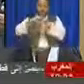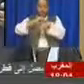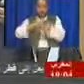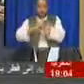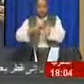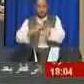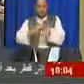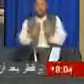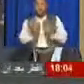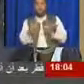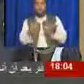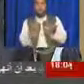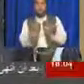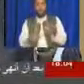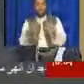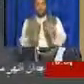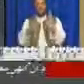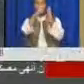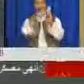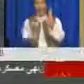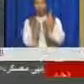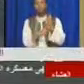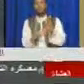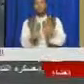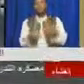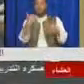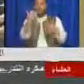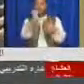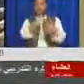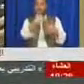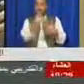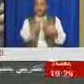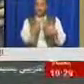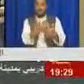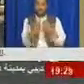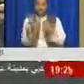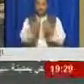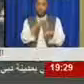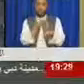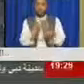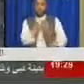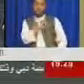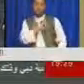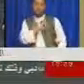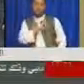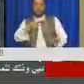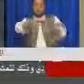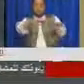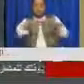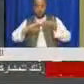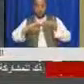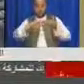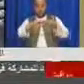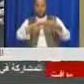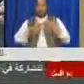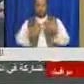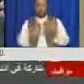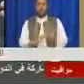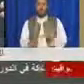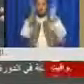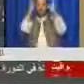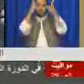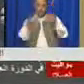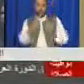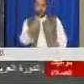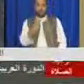الناس من البلاد ويحاكمون بطريقتهم ويفرضون علينا ايضا حمايه المدنيين وياتون